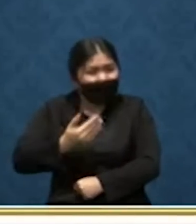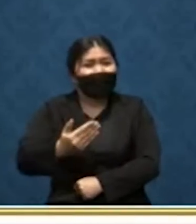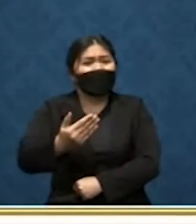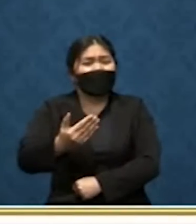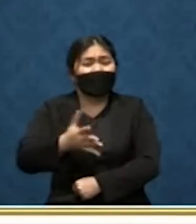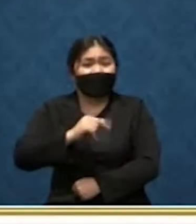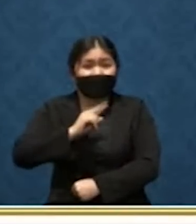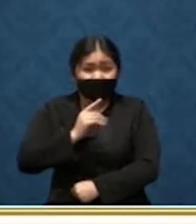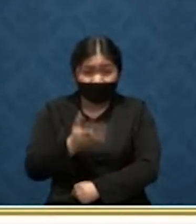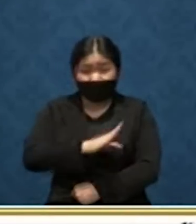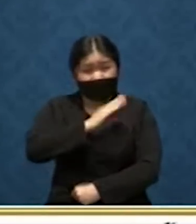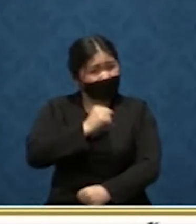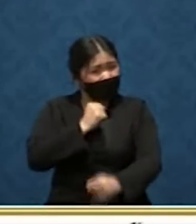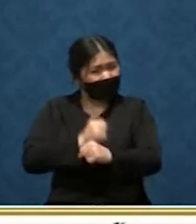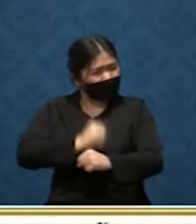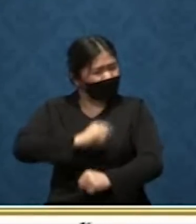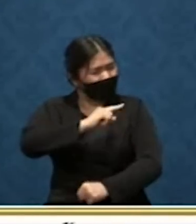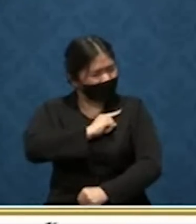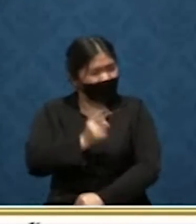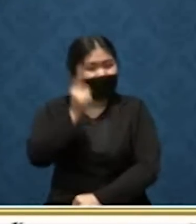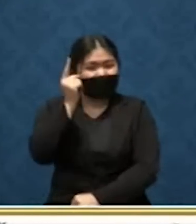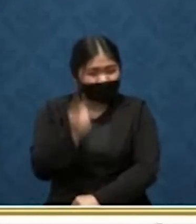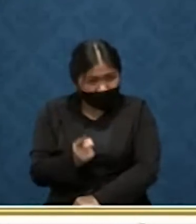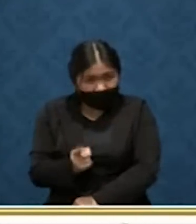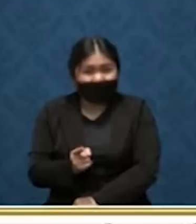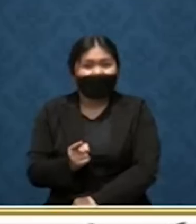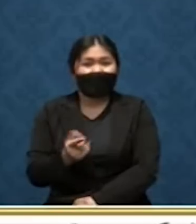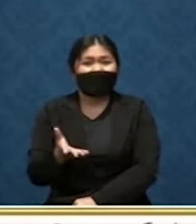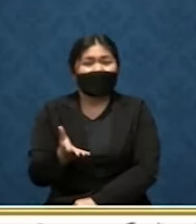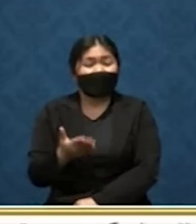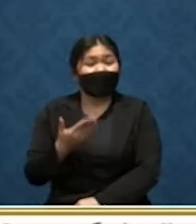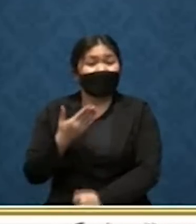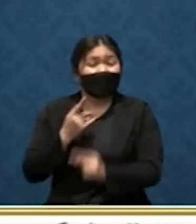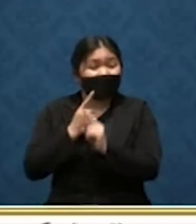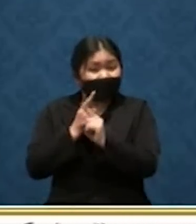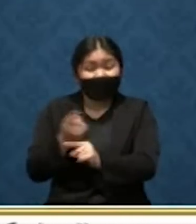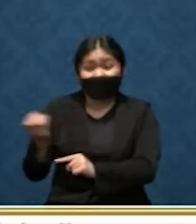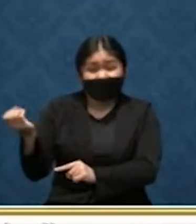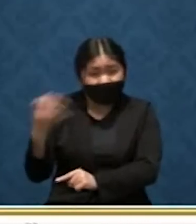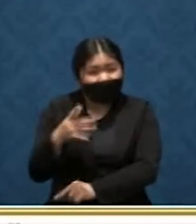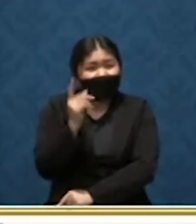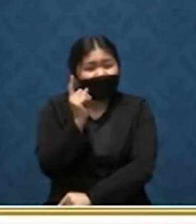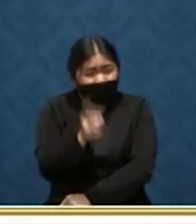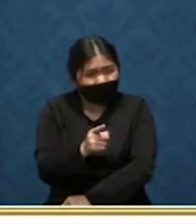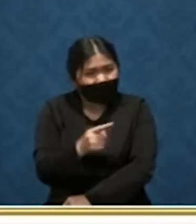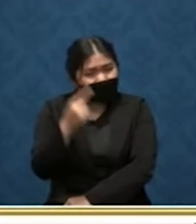ท่านได้ปฏิบัติหน้าที่อย่างที่ควรเป็จิๆอย่างที่ท่านชอบอ้างจริๆคงไม่มีขาว